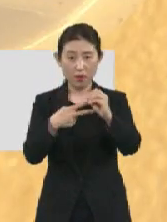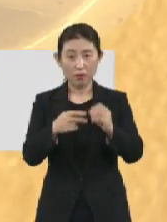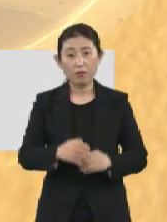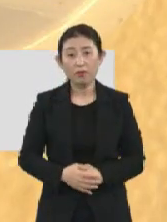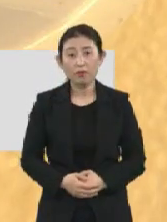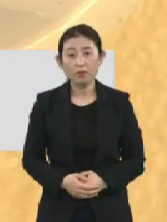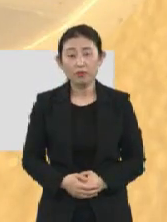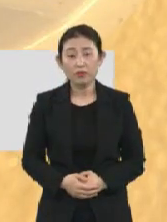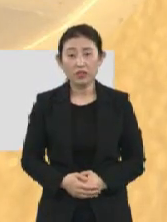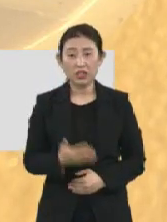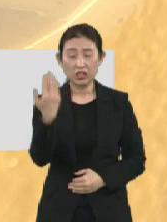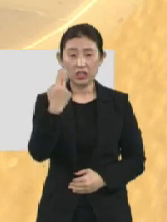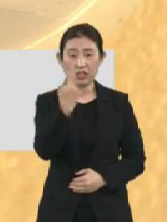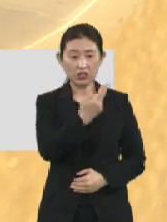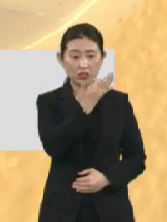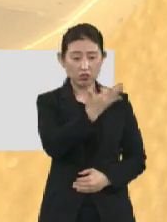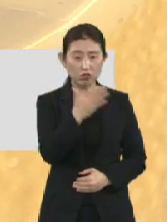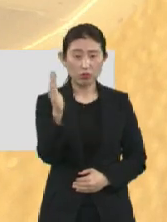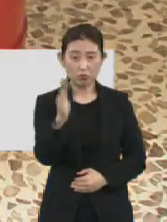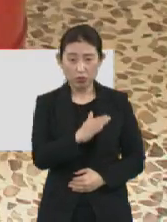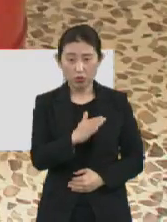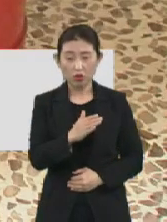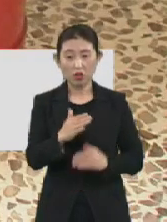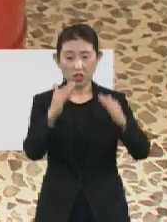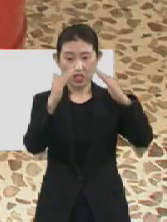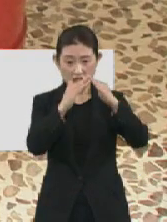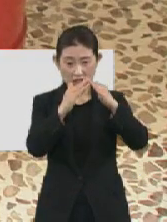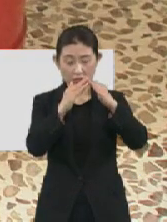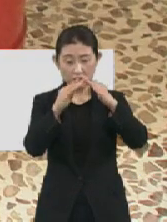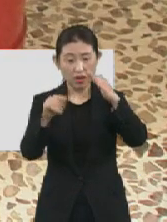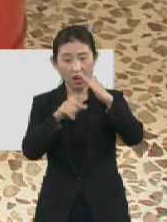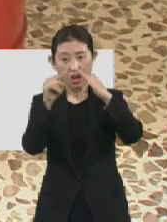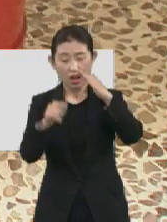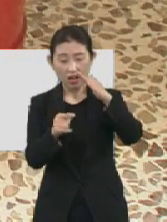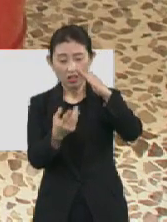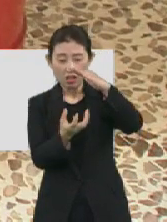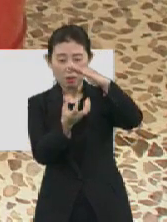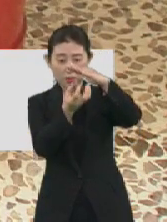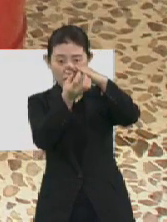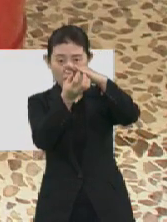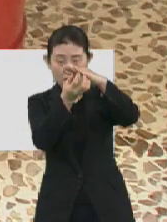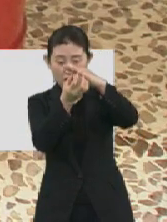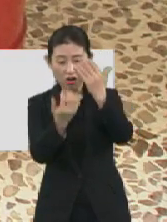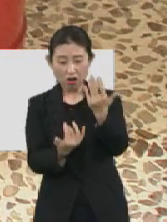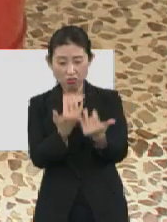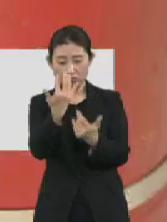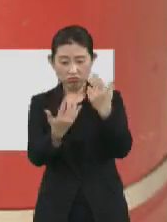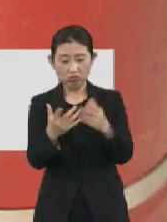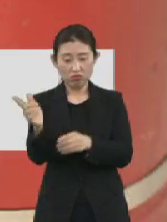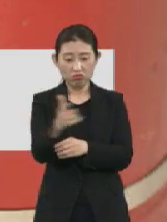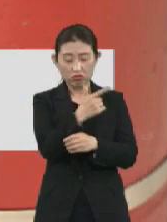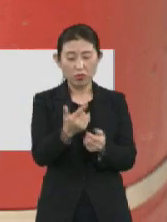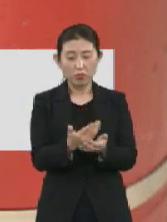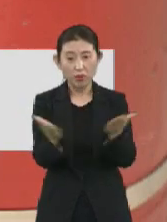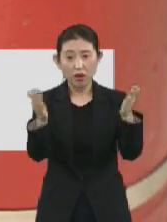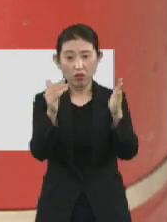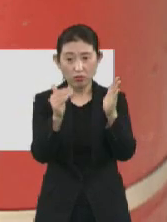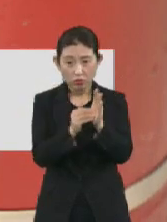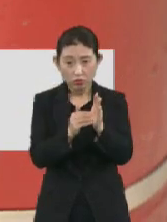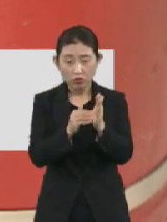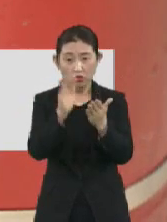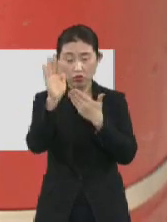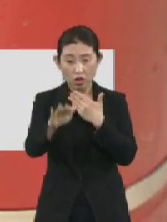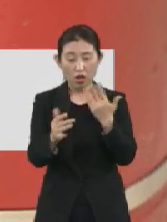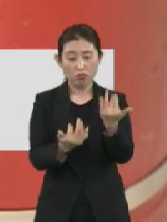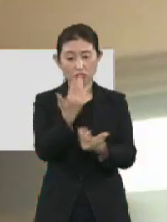대전 소방 분분 지난 2019년 부터 단독 다가구주택 등의 화재경보기 와 소화기를 보급한 결과 이들 시설이